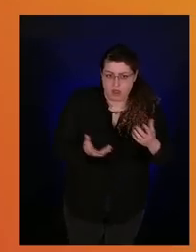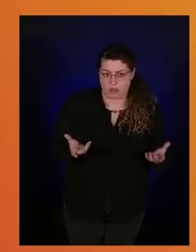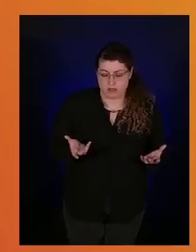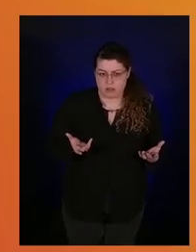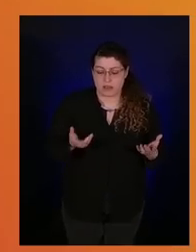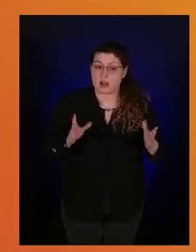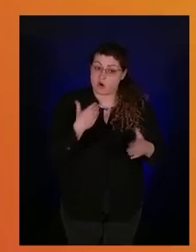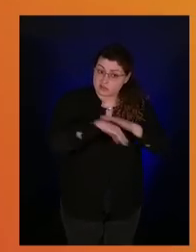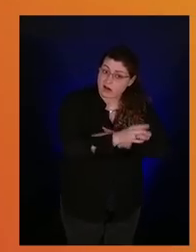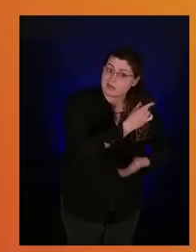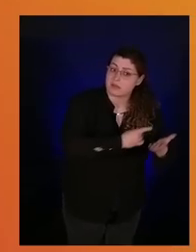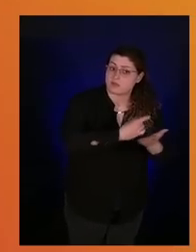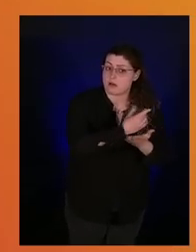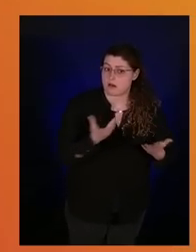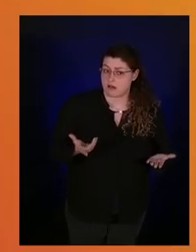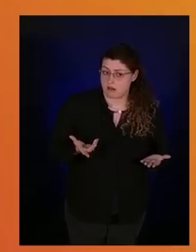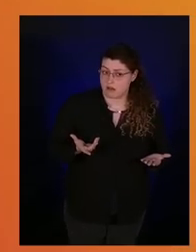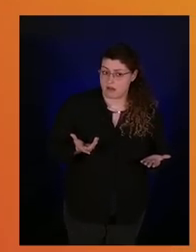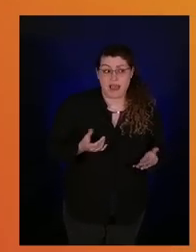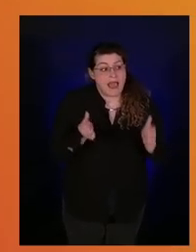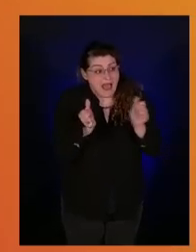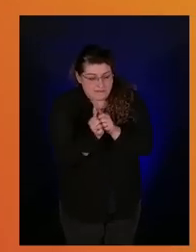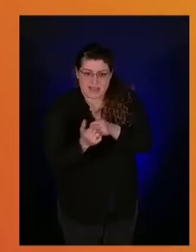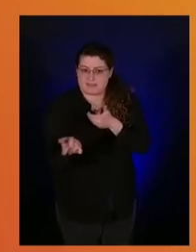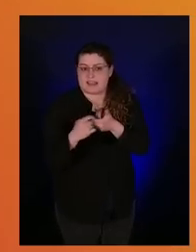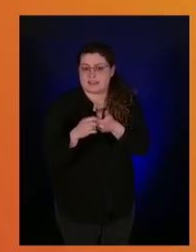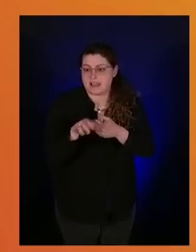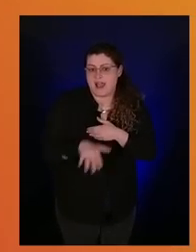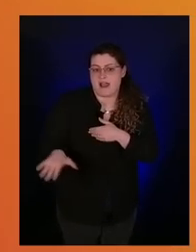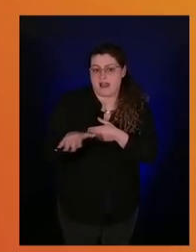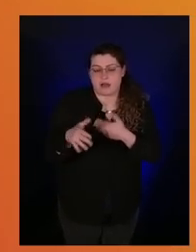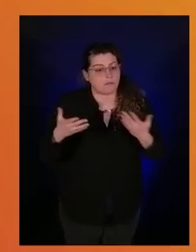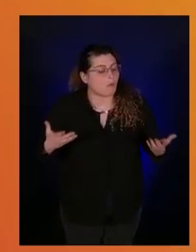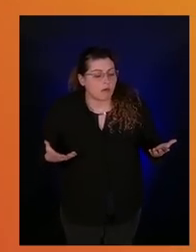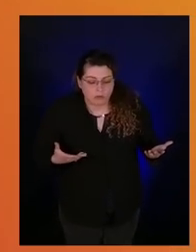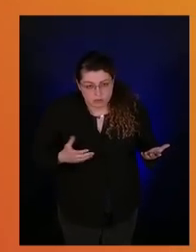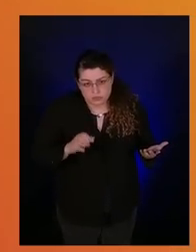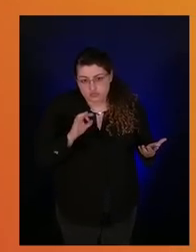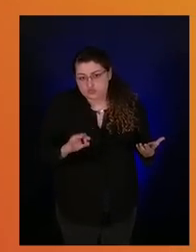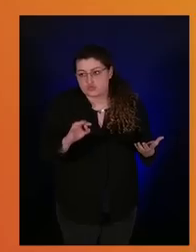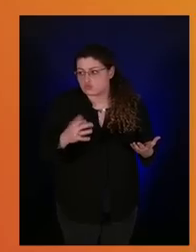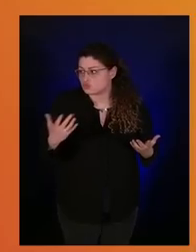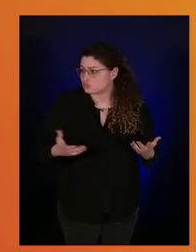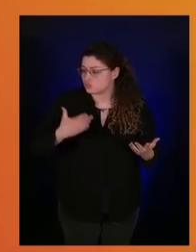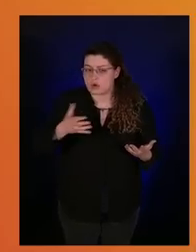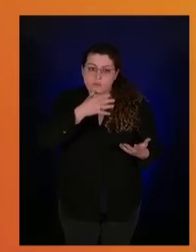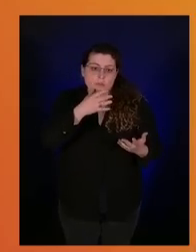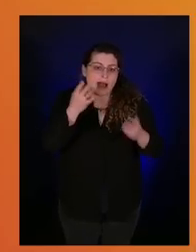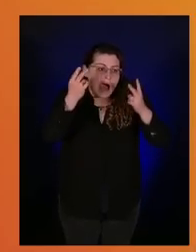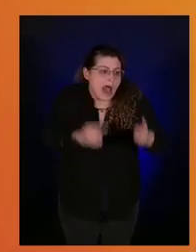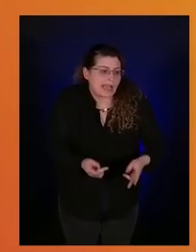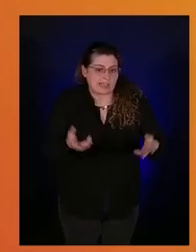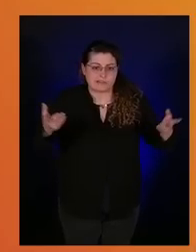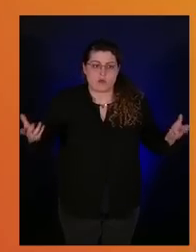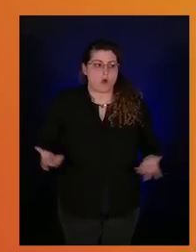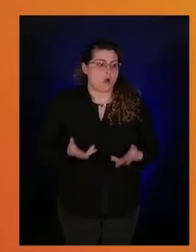dans les départements, avec les syndicats. Alors, il n'est pas question d'arriver et de leur